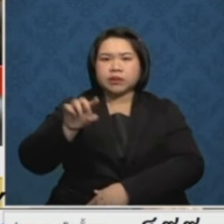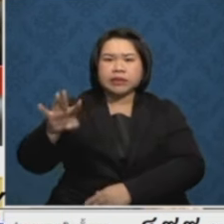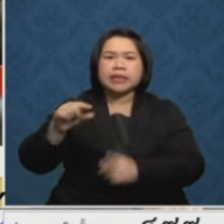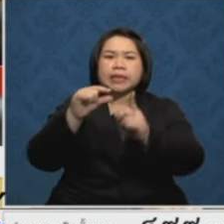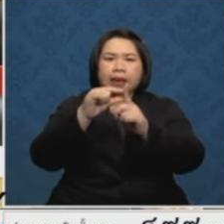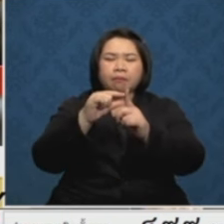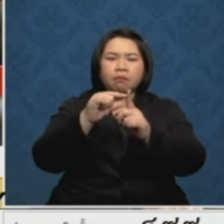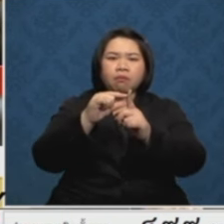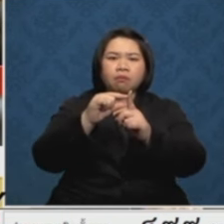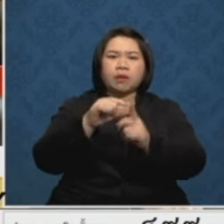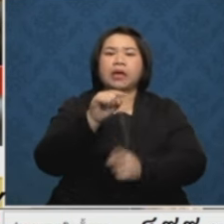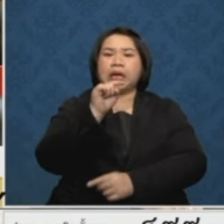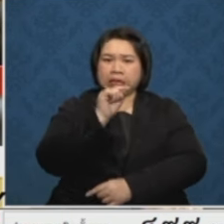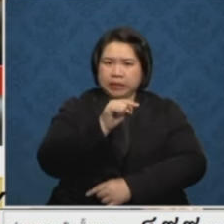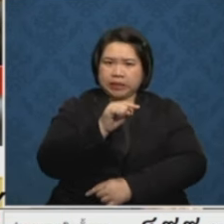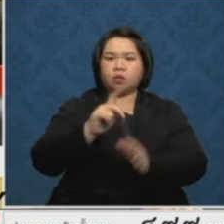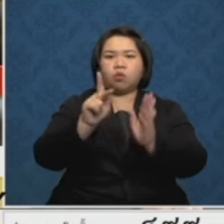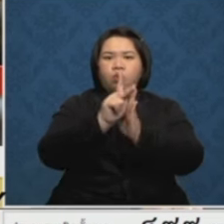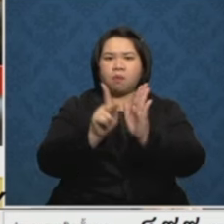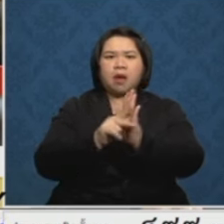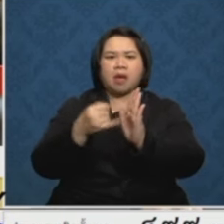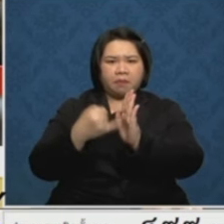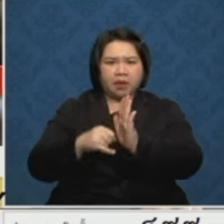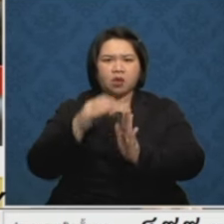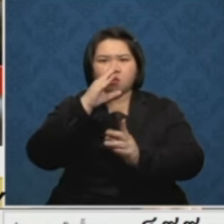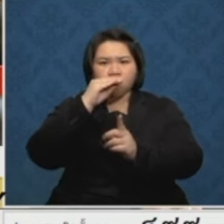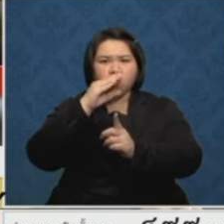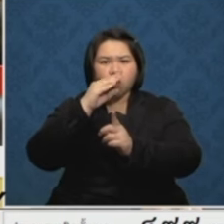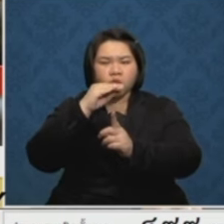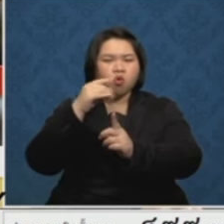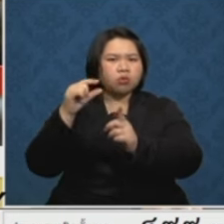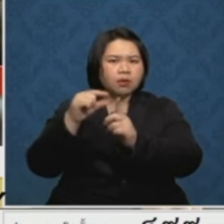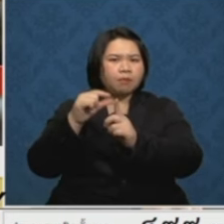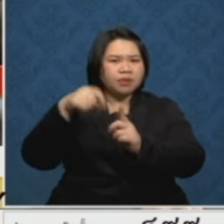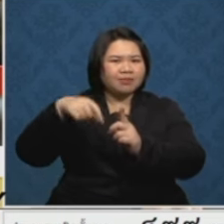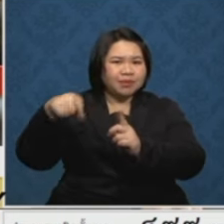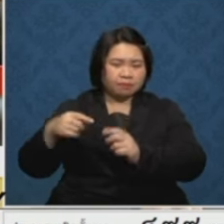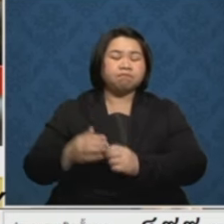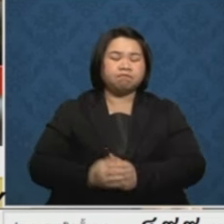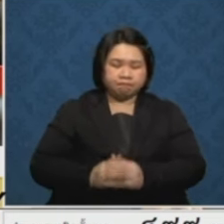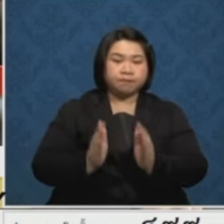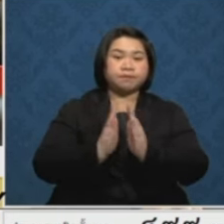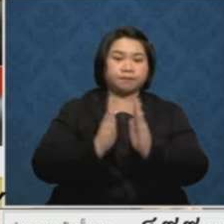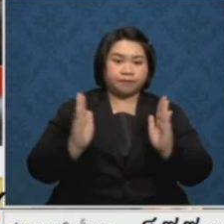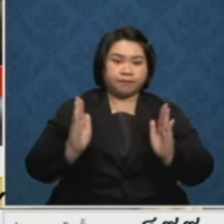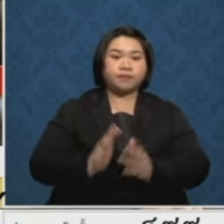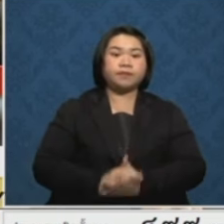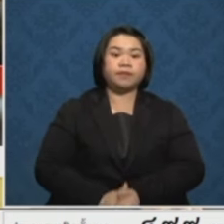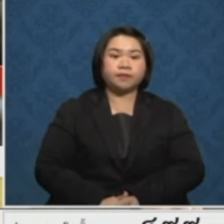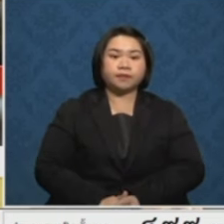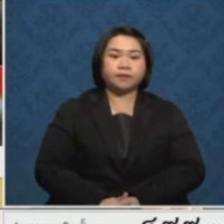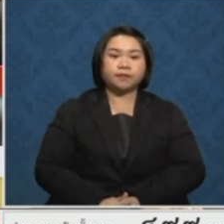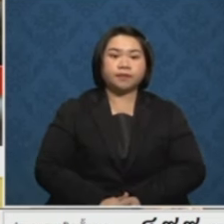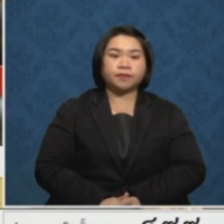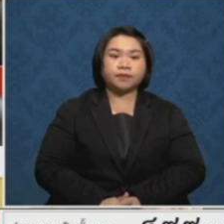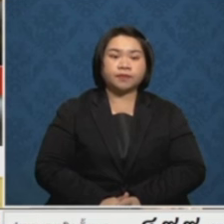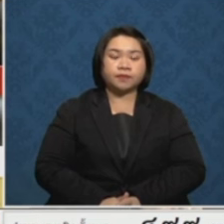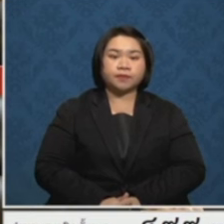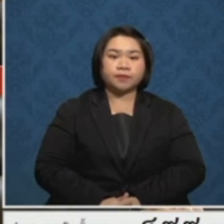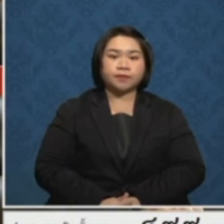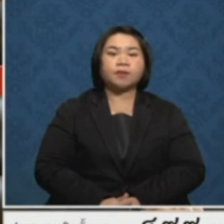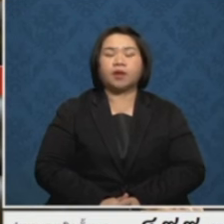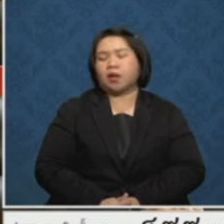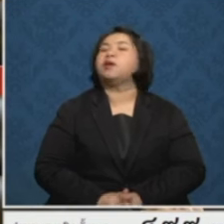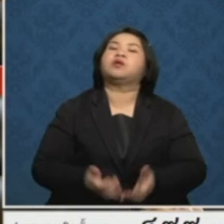าร่างนี้นี่ผิดกฎหมายขอบคุณท่านประธานครับ ครับผม